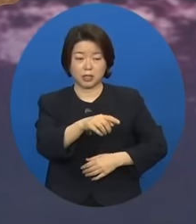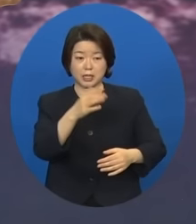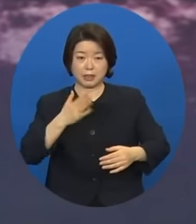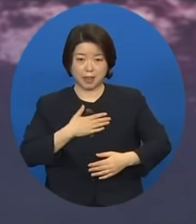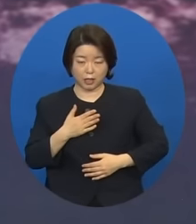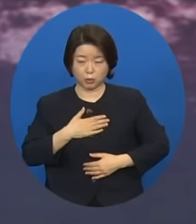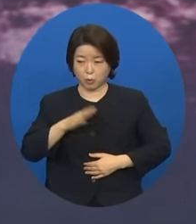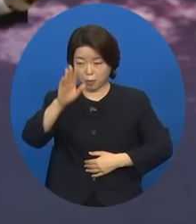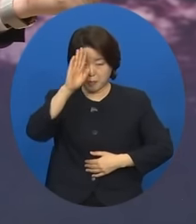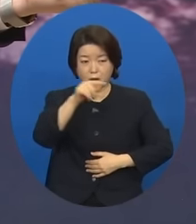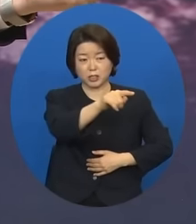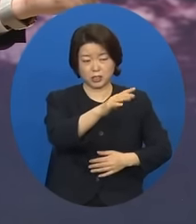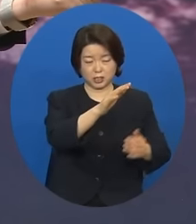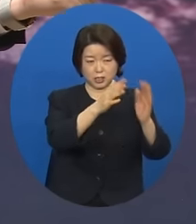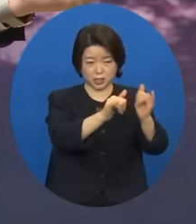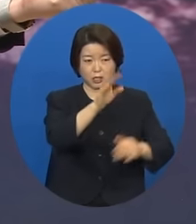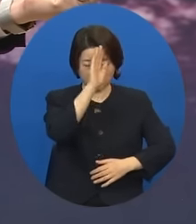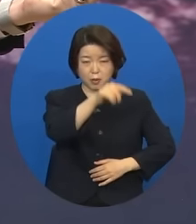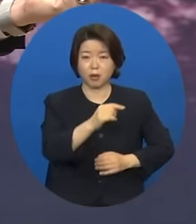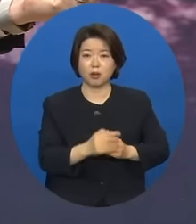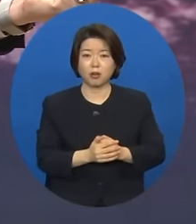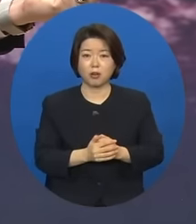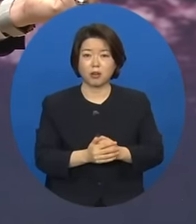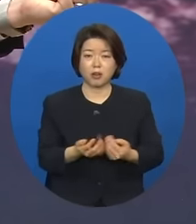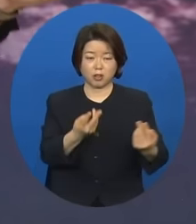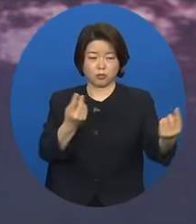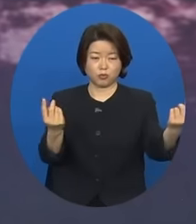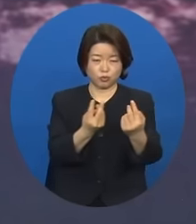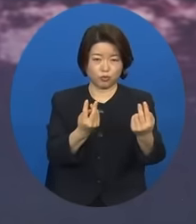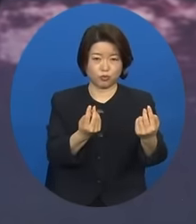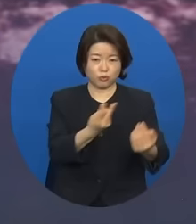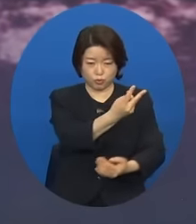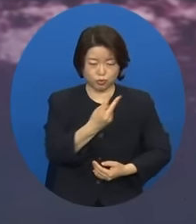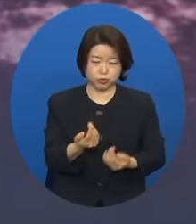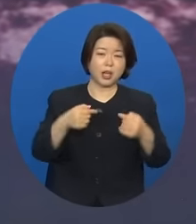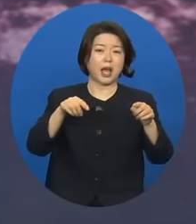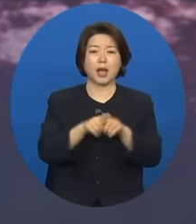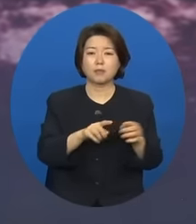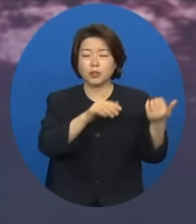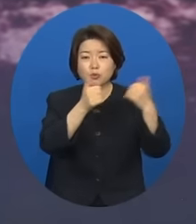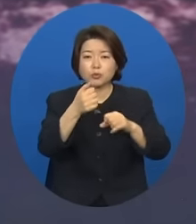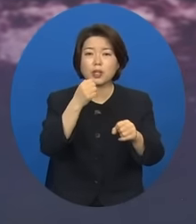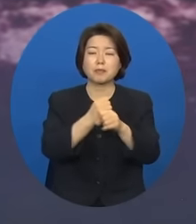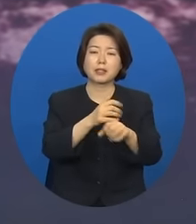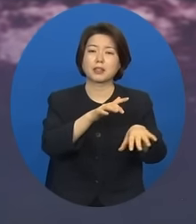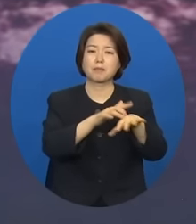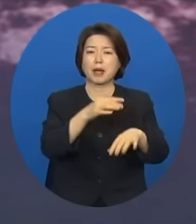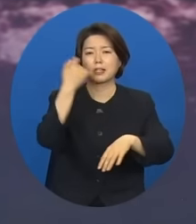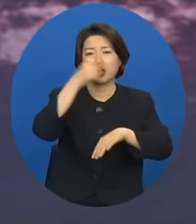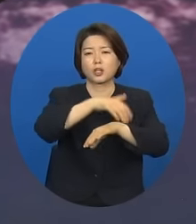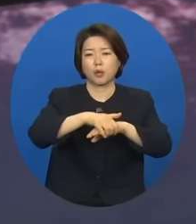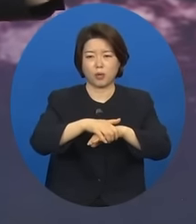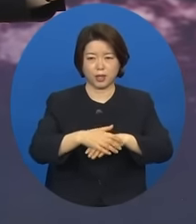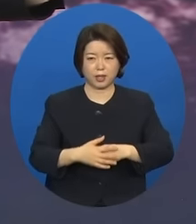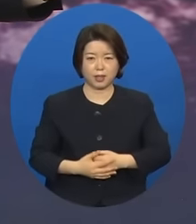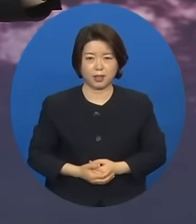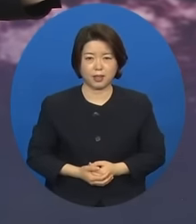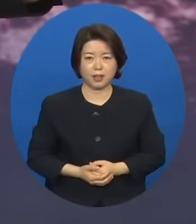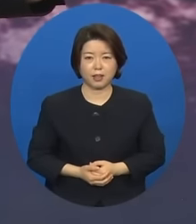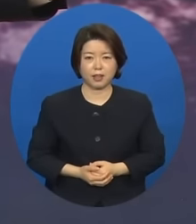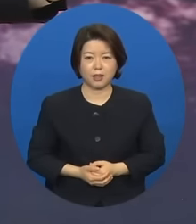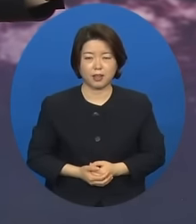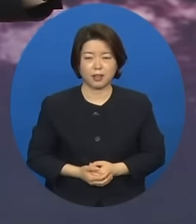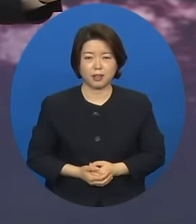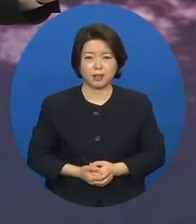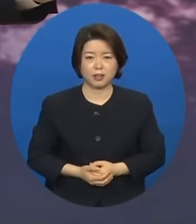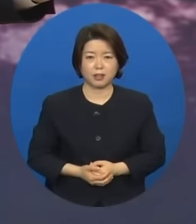나도 병들게 하고 그 사람도 힘들게 하고 결국엔 모두가 함께 죽게 만든 것이 마귀 계획이에요 그러니까 정말